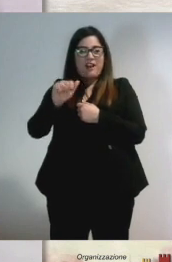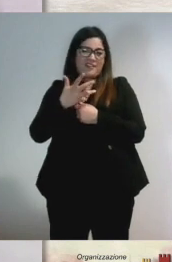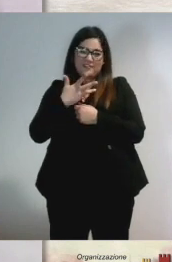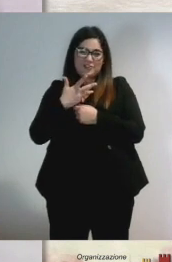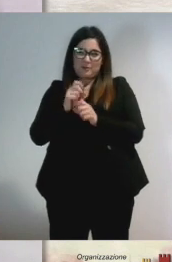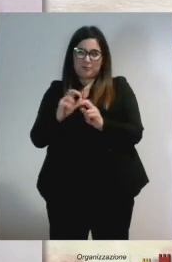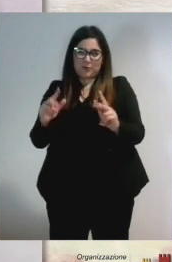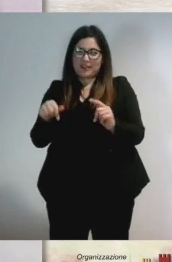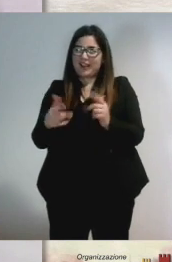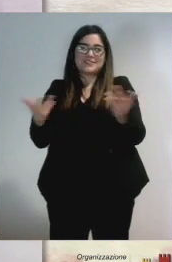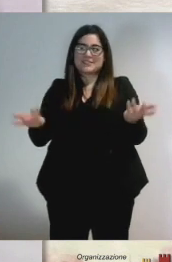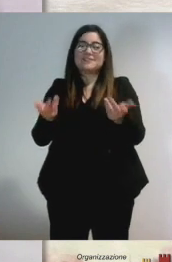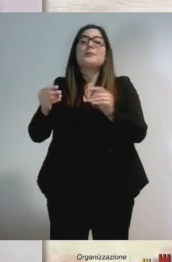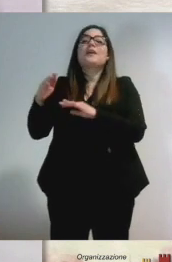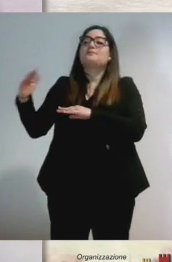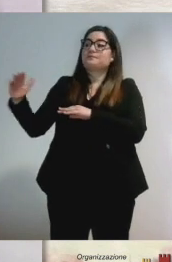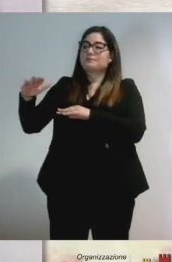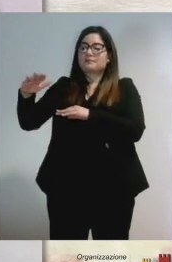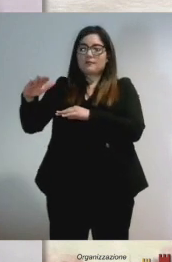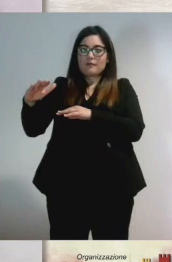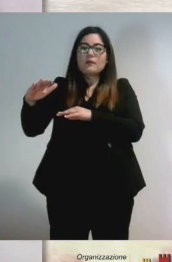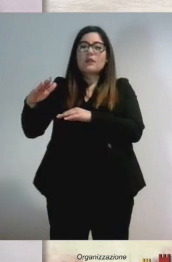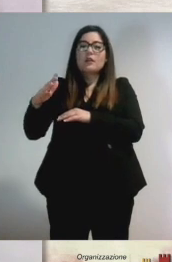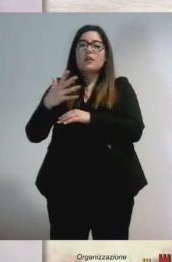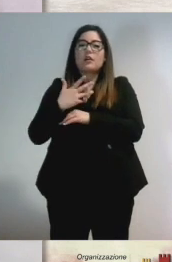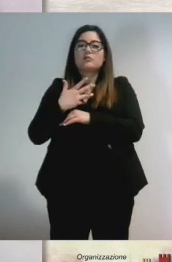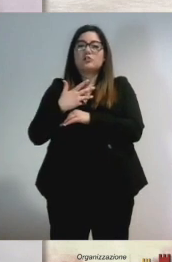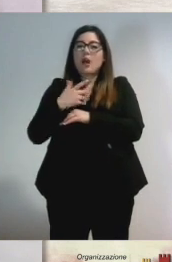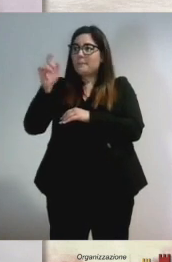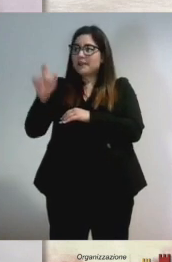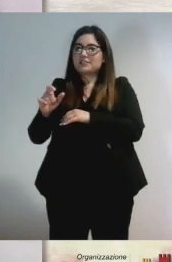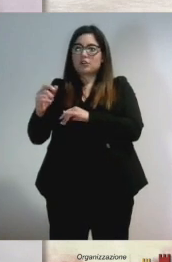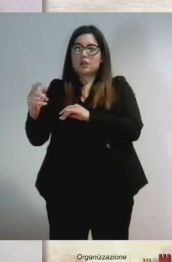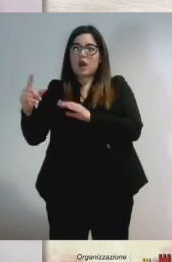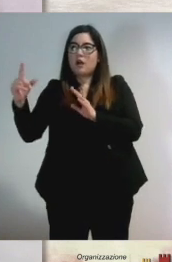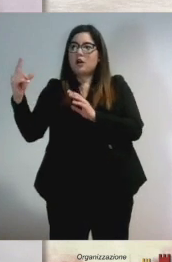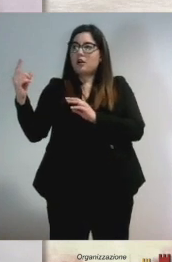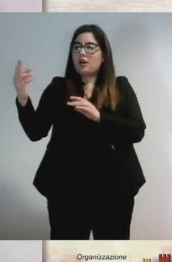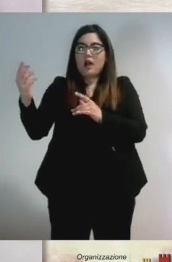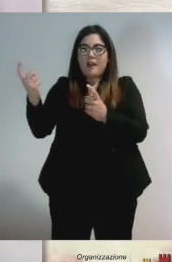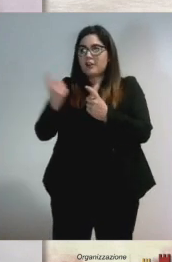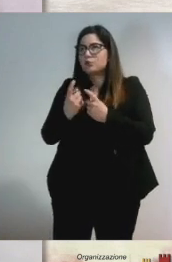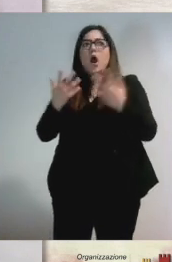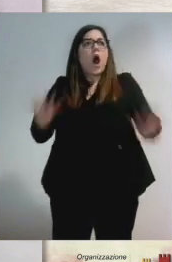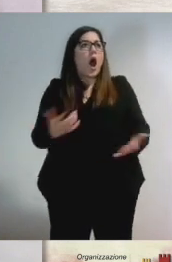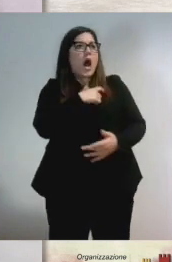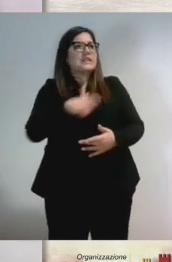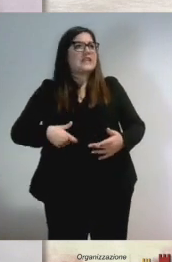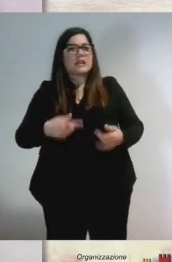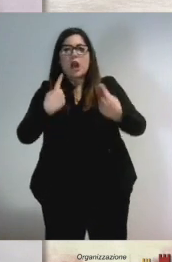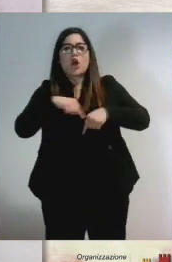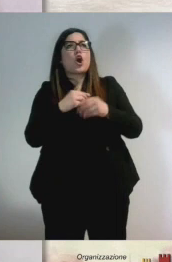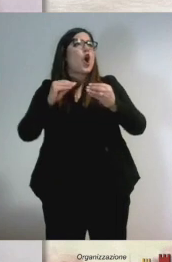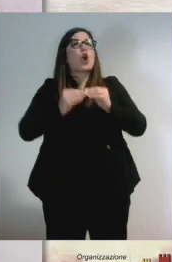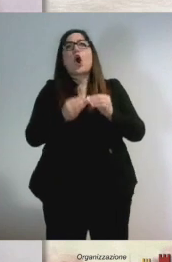si è fermata con le frecce No è scesa una persona venuta verso di me sindaco come dobbiamo combinare il fatto mio ho detto che